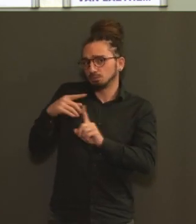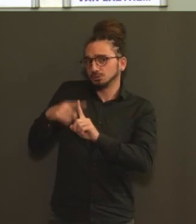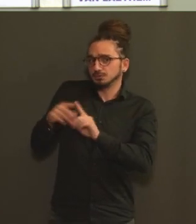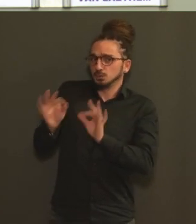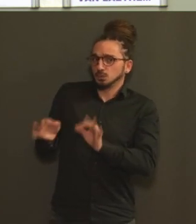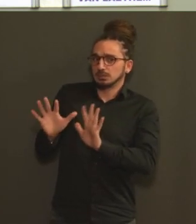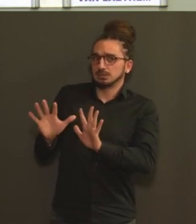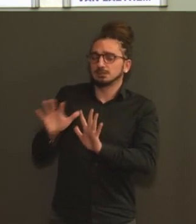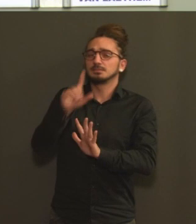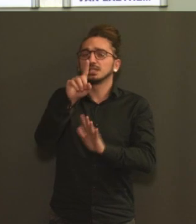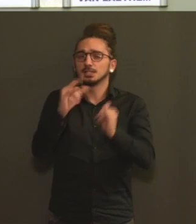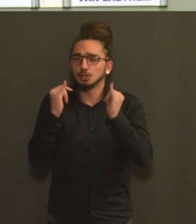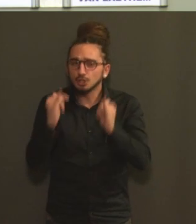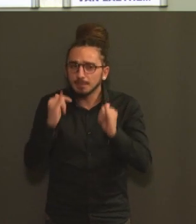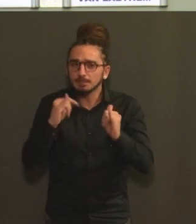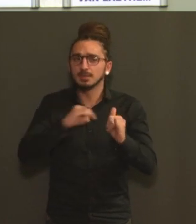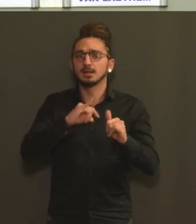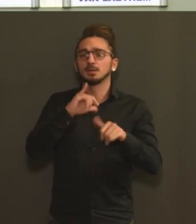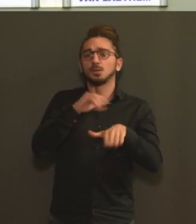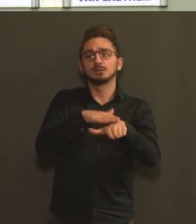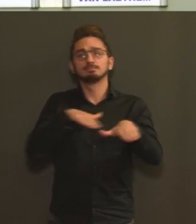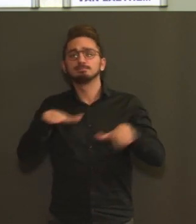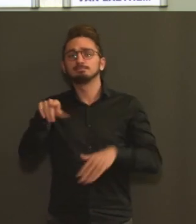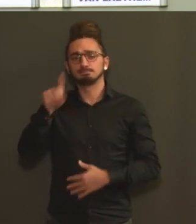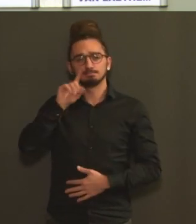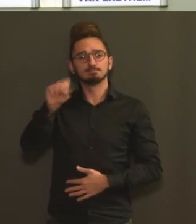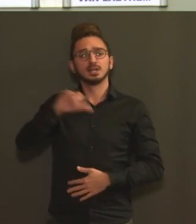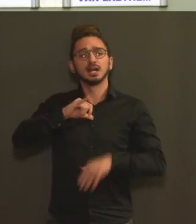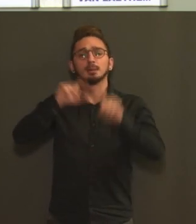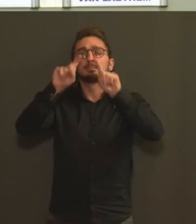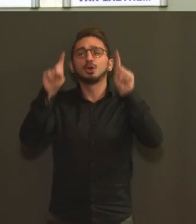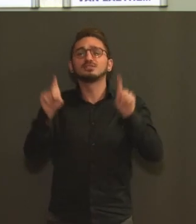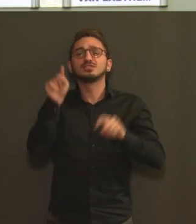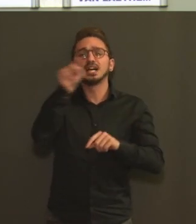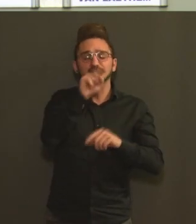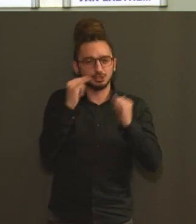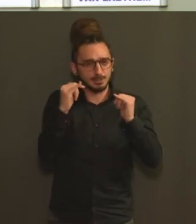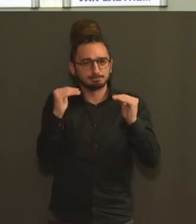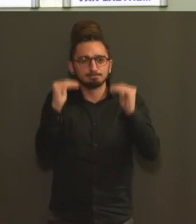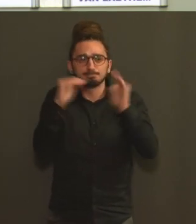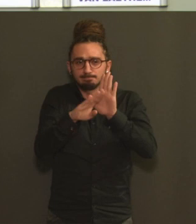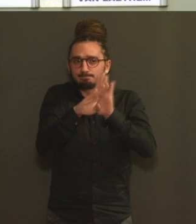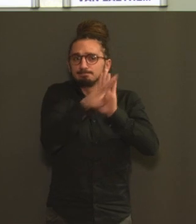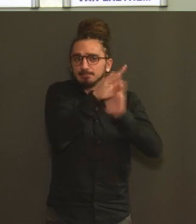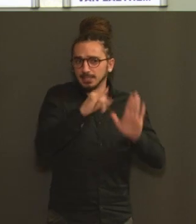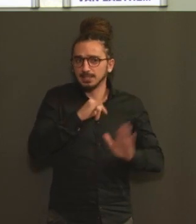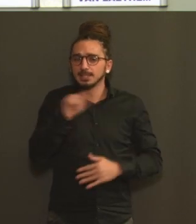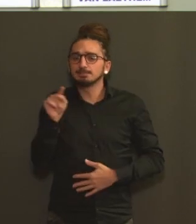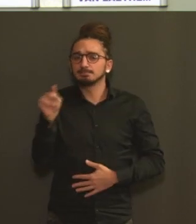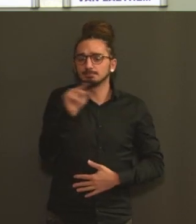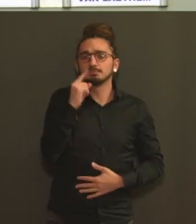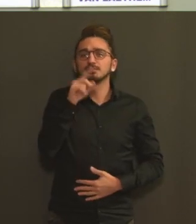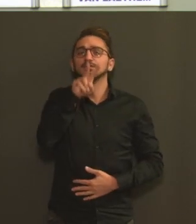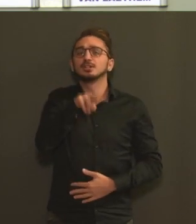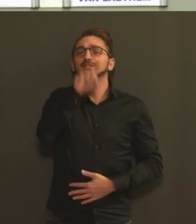dans certaines provinces, en l'occurrence dans quelques provinces néerlandophones, dont la Flandre orientale, le Limbourg